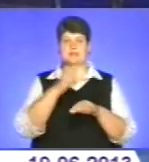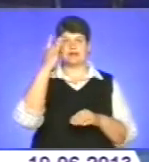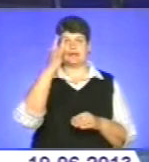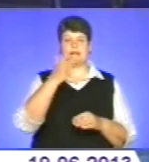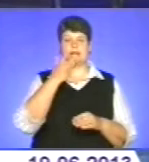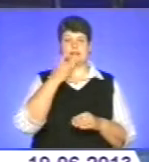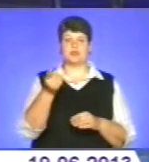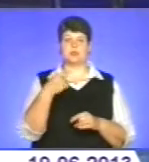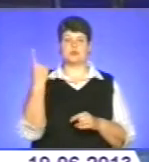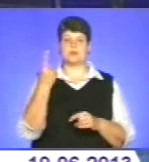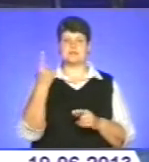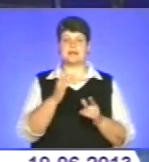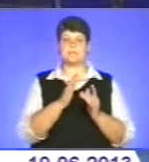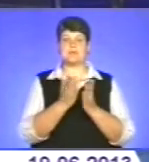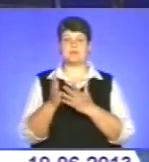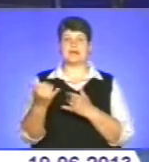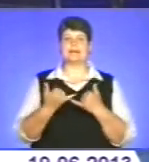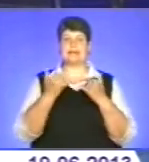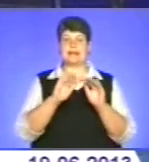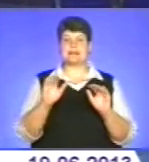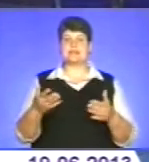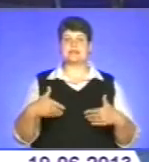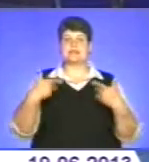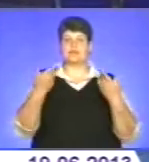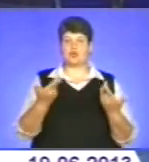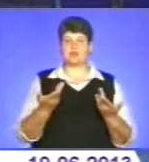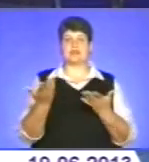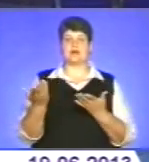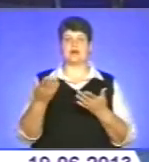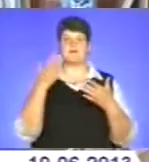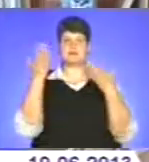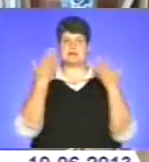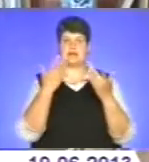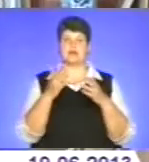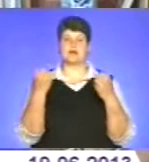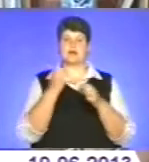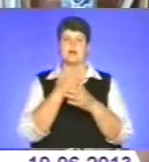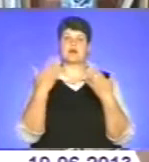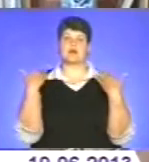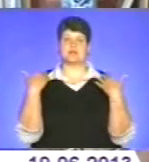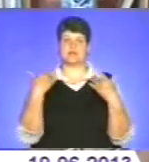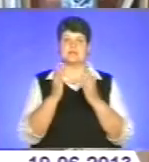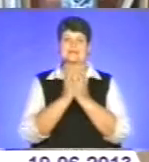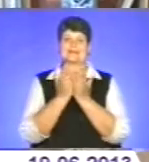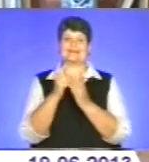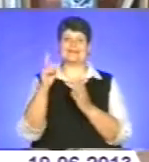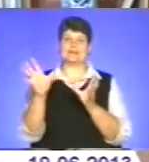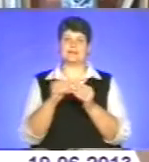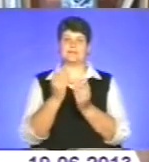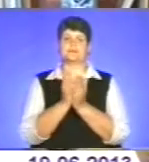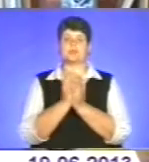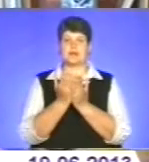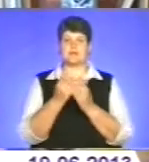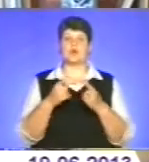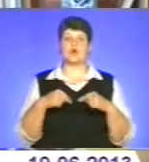обласна бібліотека для дітей запрошує на веселі канікули з книгою. Під час літніх канікул ми намагаємося також